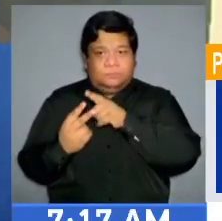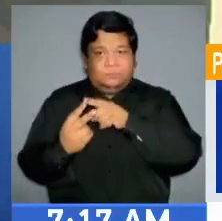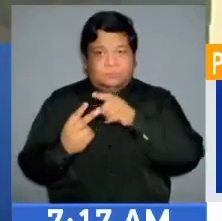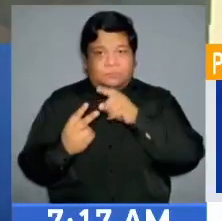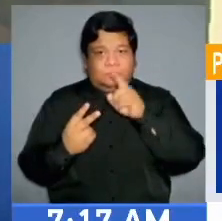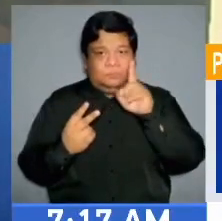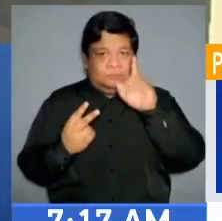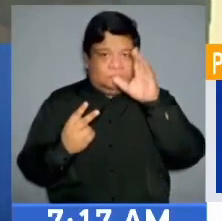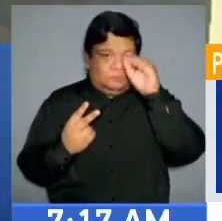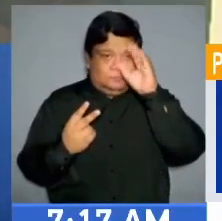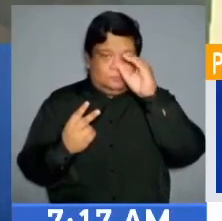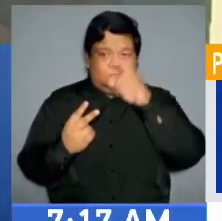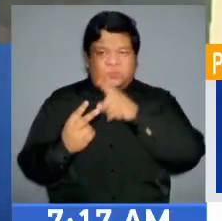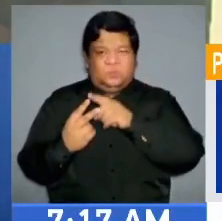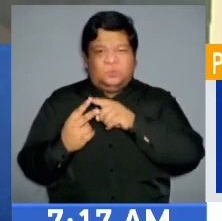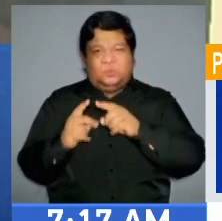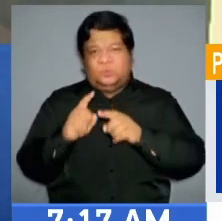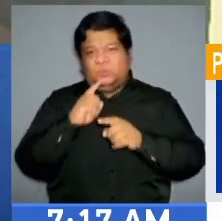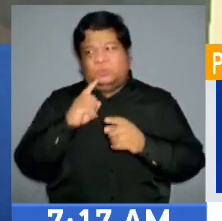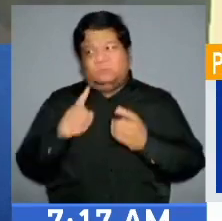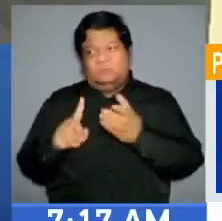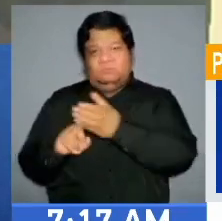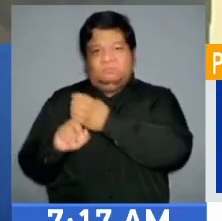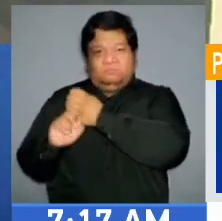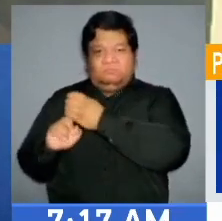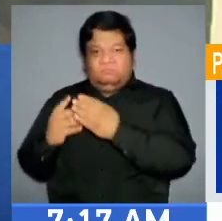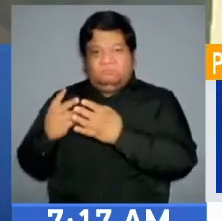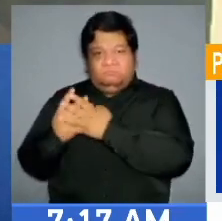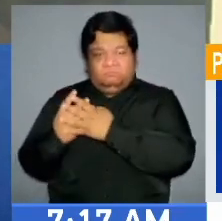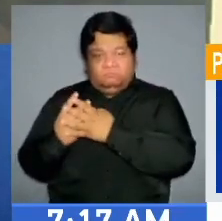ng misis sa video. Mm-hmm. So,